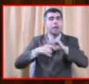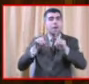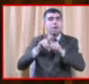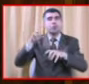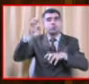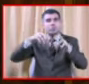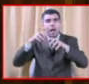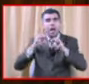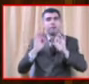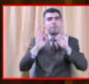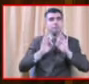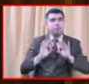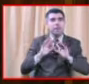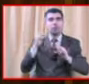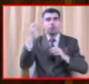نهار الأربعاء